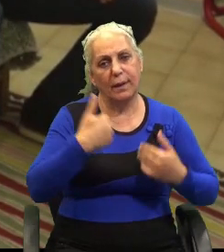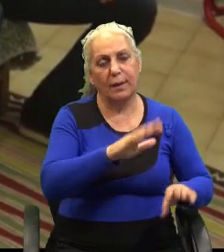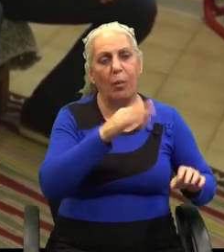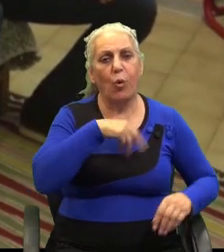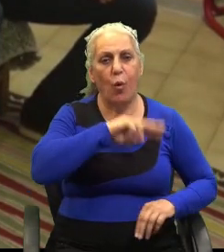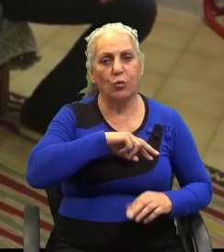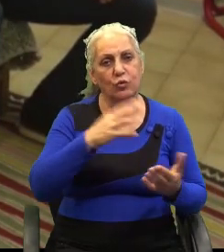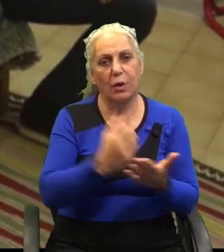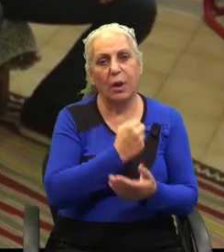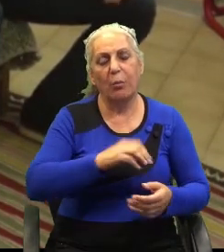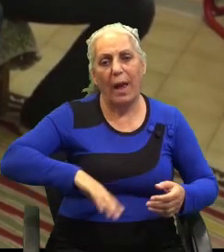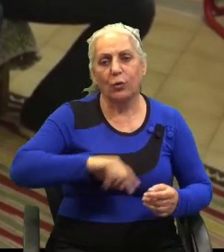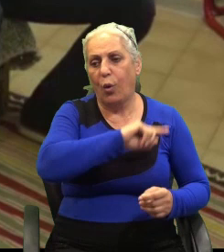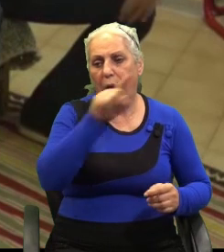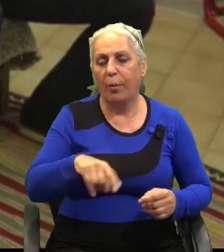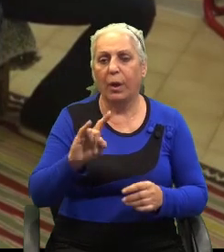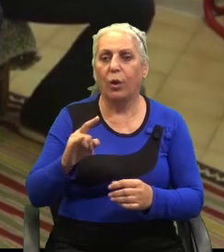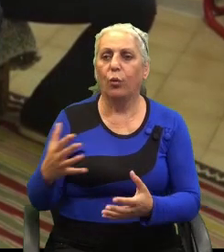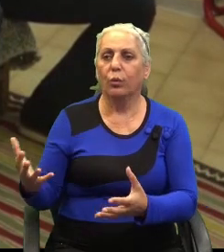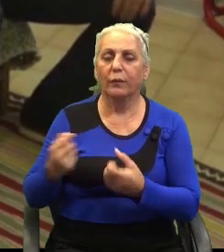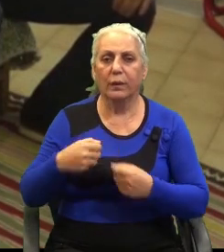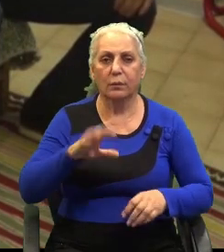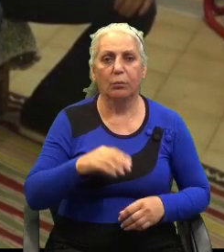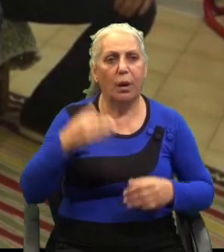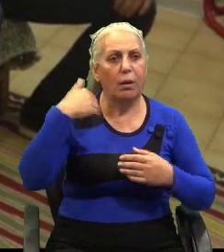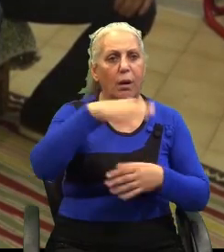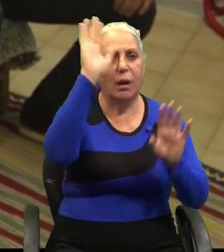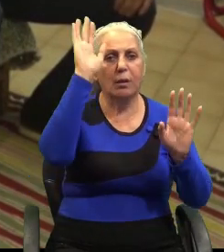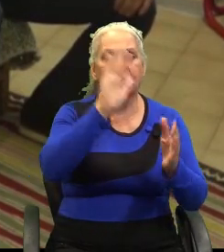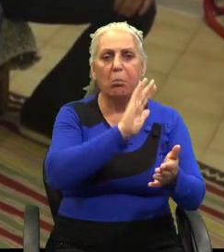կգամ երեխուս կտանեմ, գնաց ու էլ չեկավ։